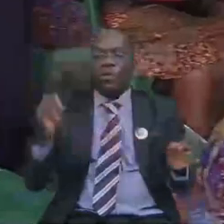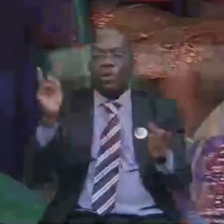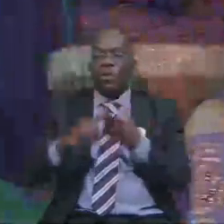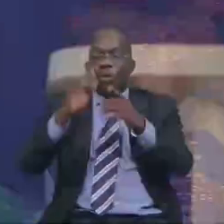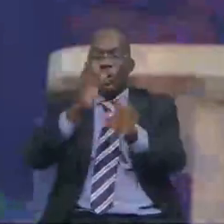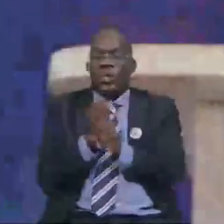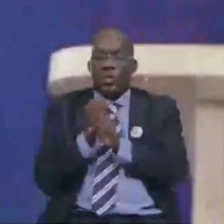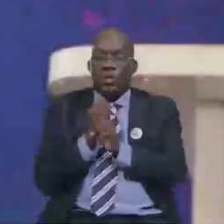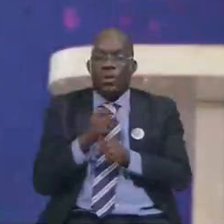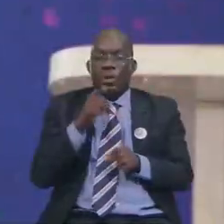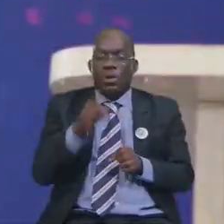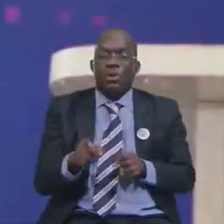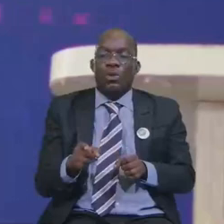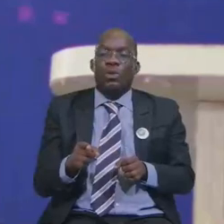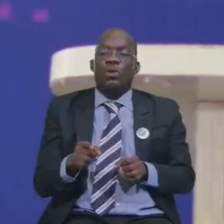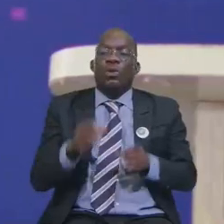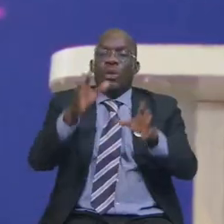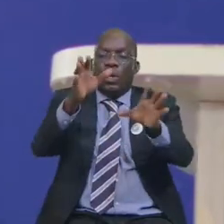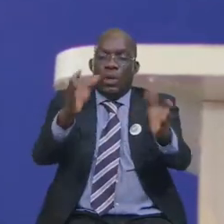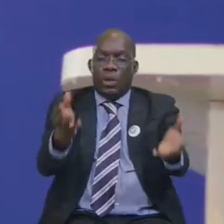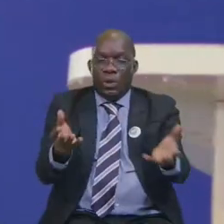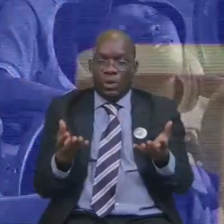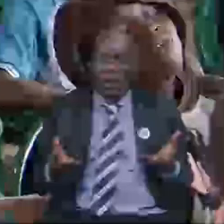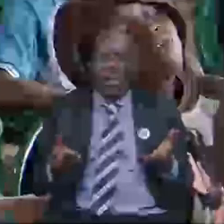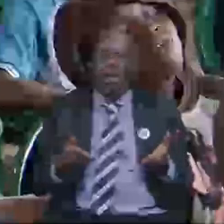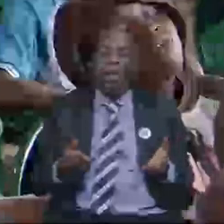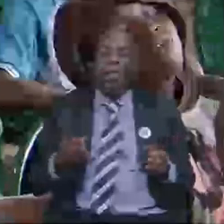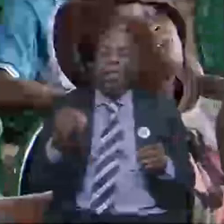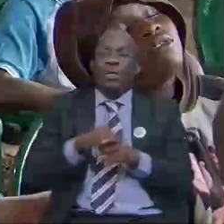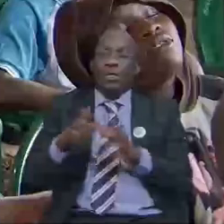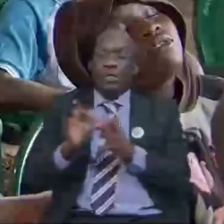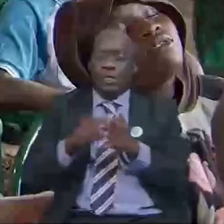d'aspirer et tu vas réaliser au nom de Jésus